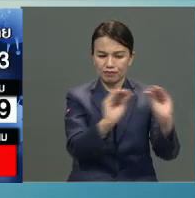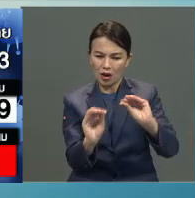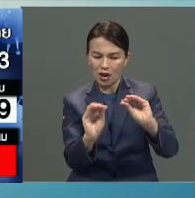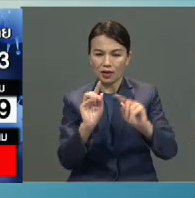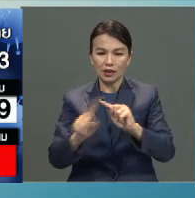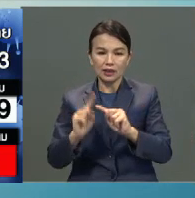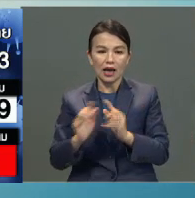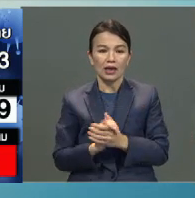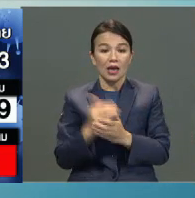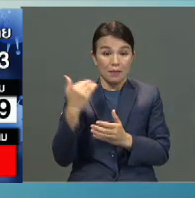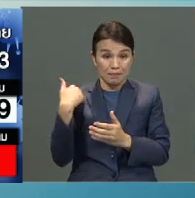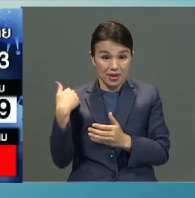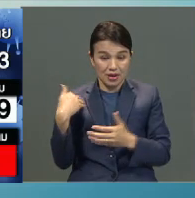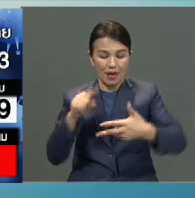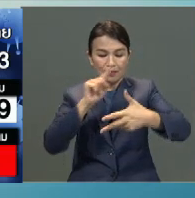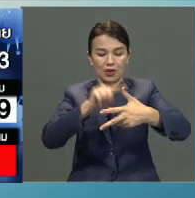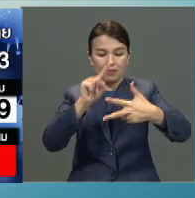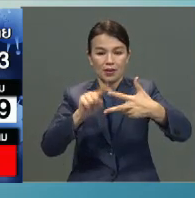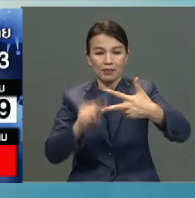ก็คือฟิวส์พูดง่ายๆมาดูครับว่ารายละเอียดของการผ่อนผันผ่อนคลายมีเรื่องอะไรบ้างเรื่องอาคารสถานที่นะครับโรงเรียนสถาบันการศึกษาอันนี้ผมนำเรียนไปแล้วนะครับว่าเดิมเนี่ยเป็นเรื่องของการผ่อนผันนะครับแล้วจะมีตอนนี้มี3